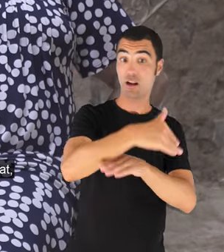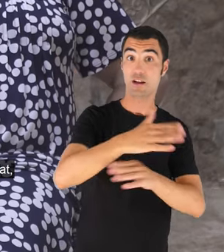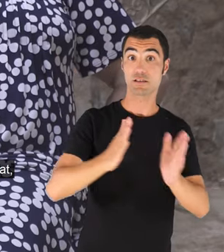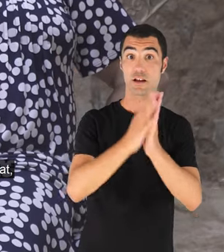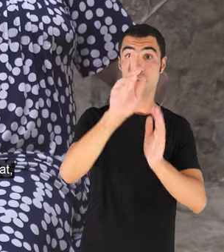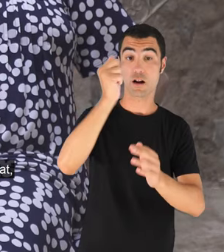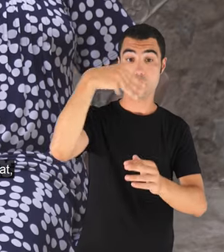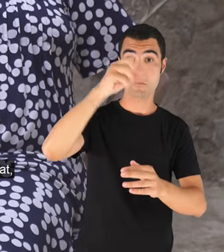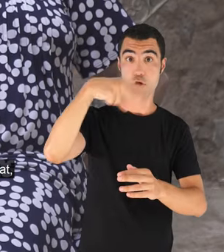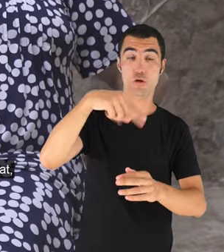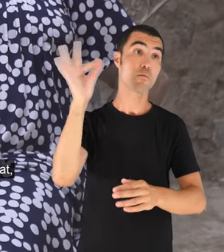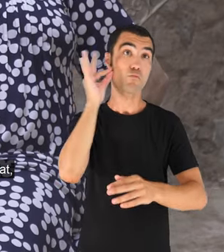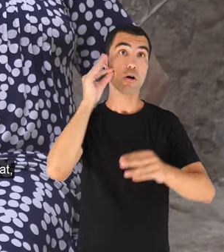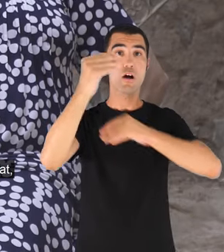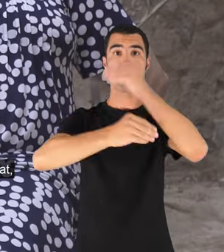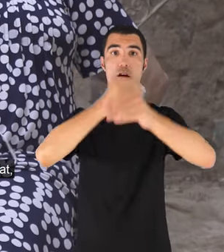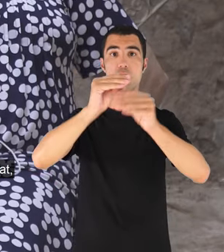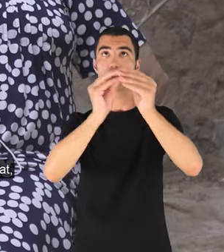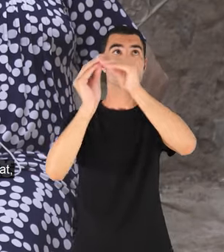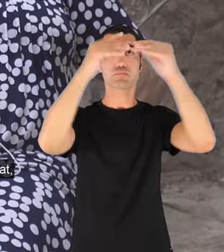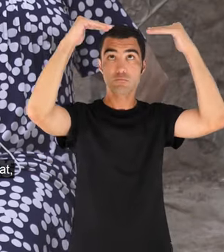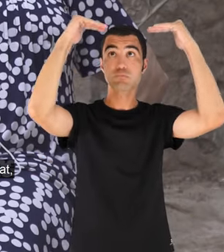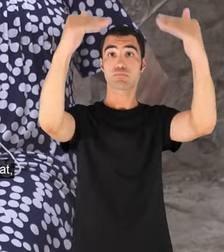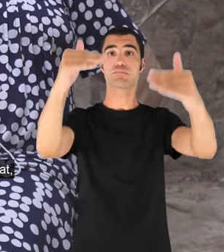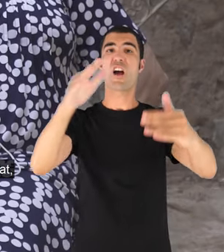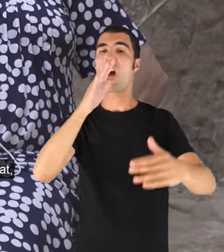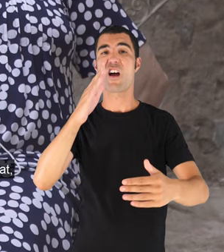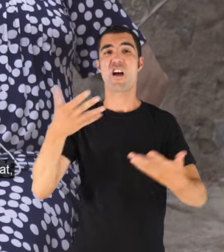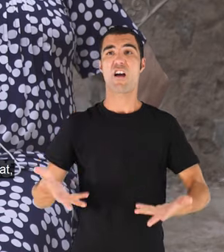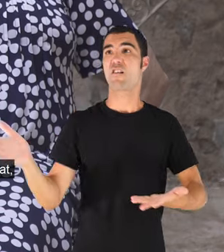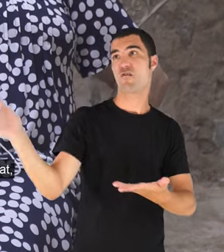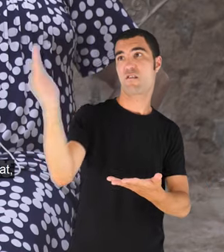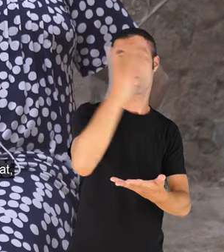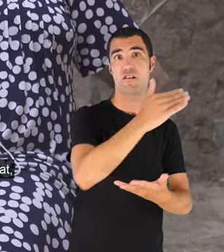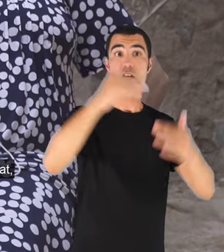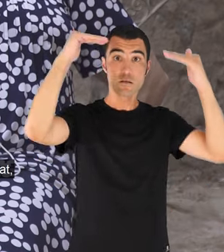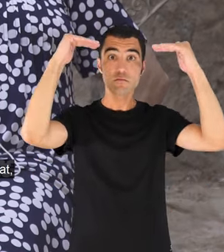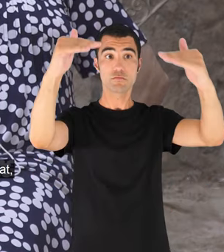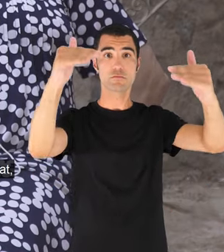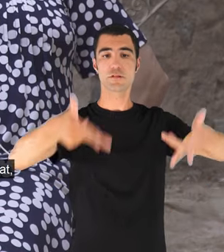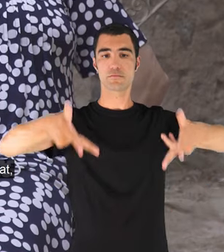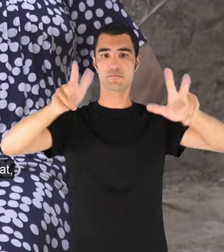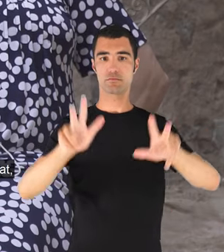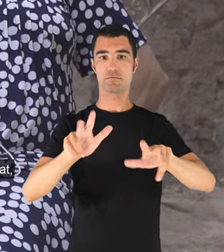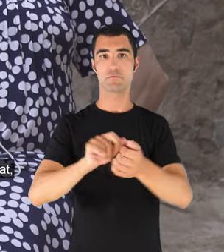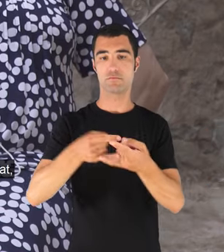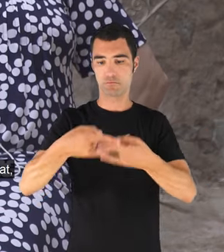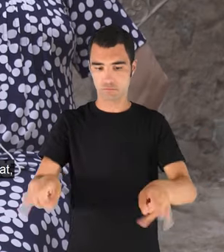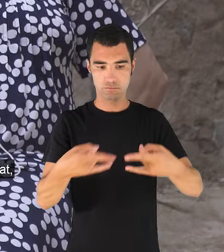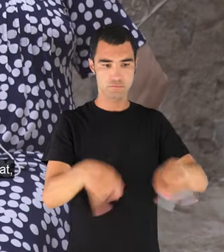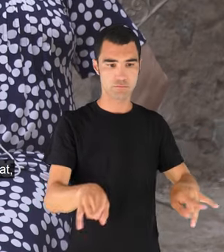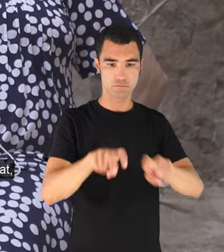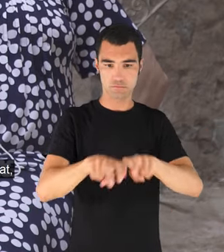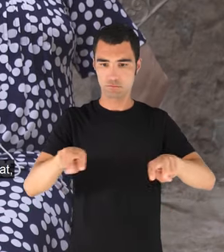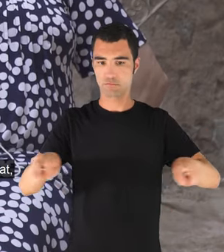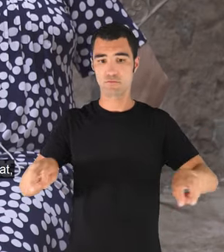toldus, que ara ja ho han llevat, però hi havia un toldus, i se mullaven aquest toldus i amb unes cadiretes d'això, belleses, d'aquestes antigues,